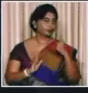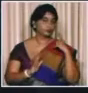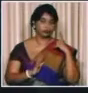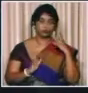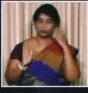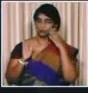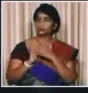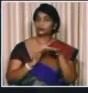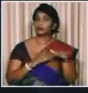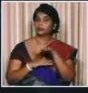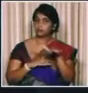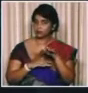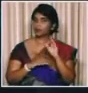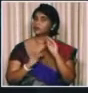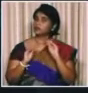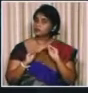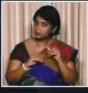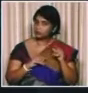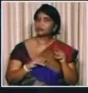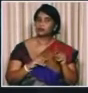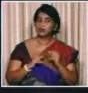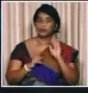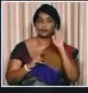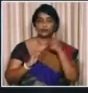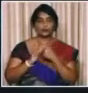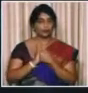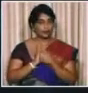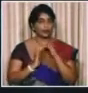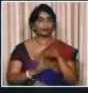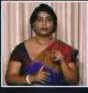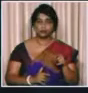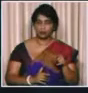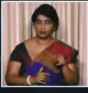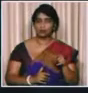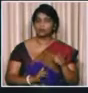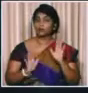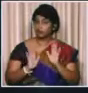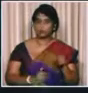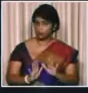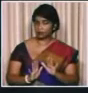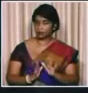හමුදාවන් පිළිබඳව සමාජයේ යම් විශේෂ ගරුත්වයක් තිබෙනවා. හැබැයි